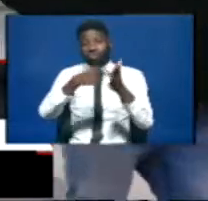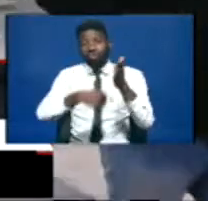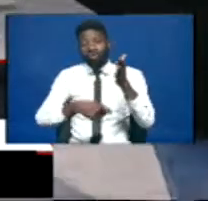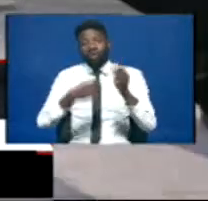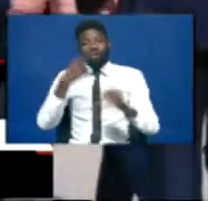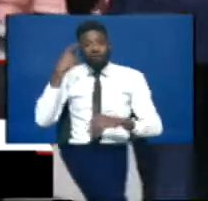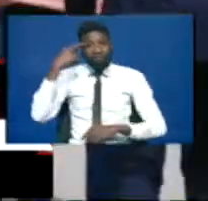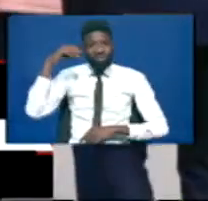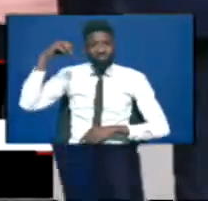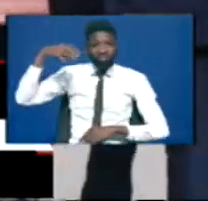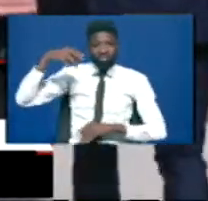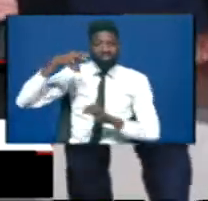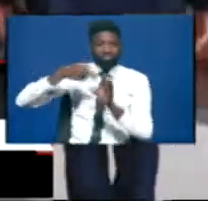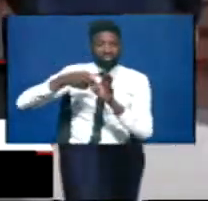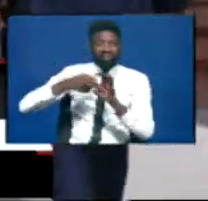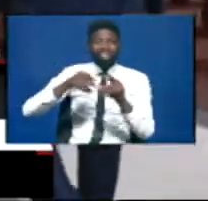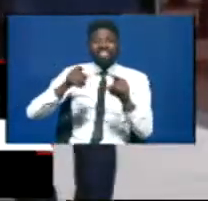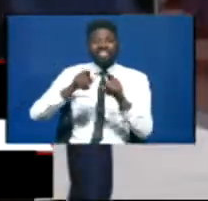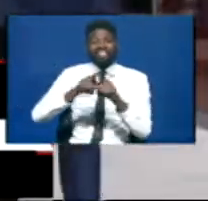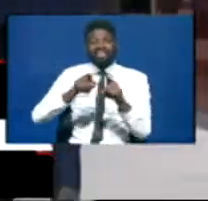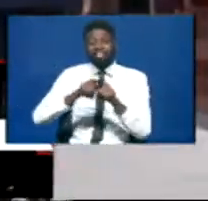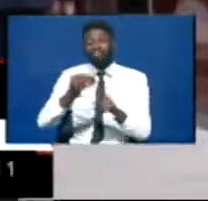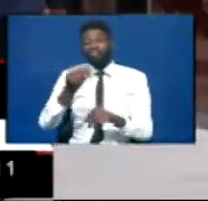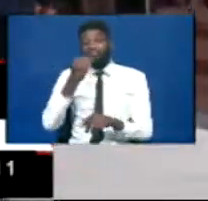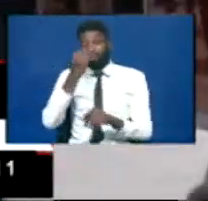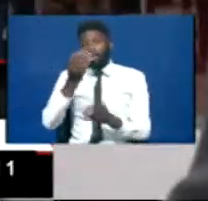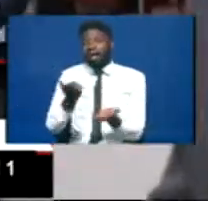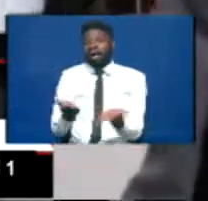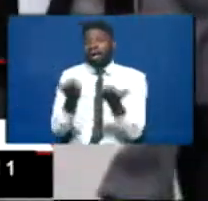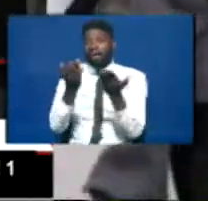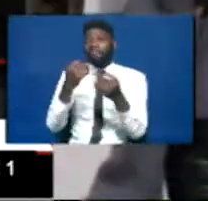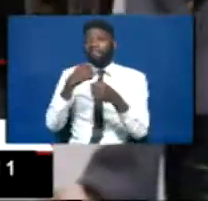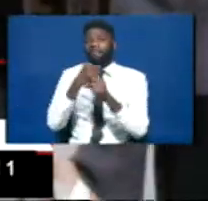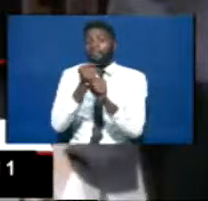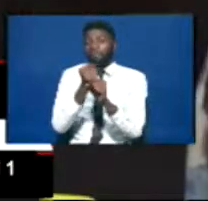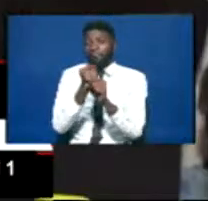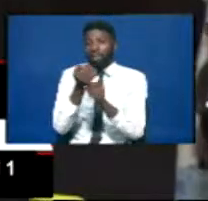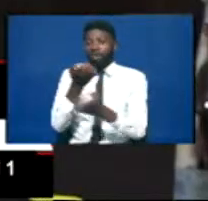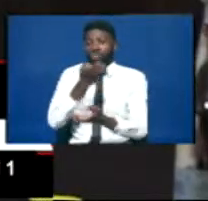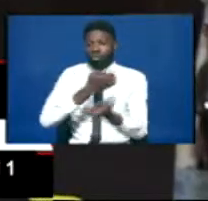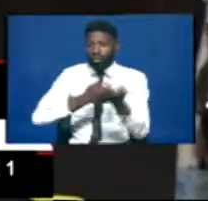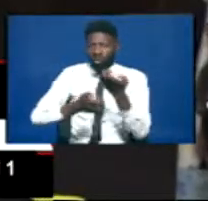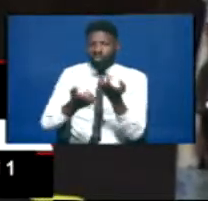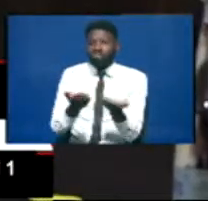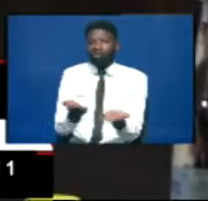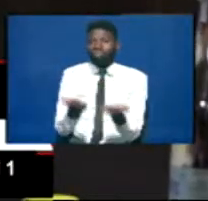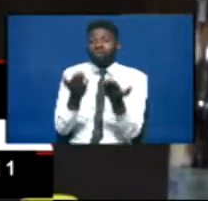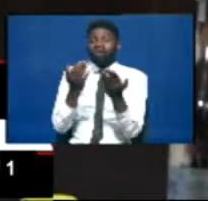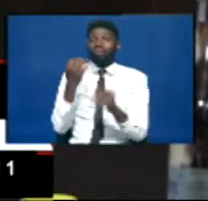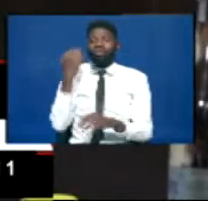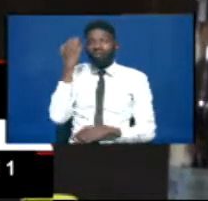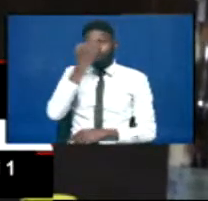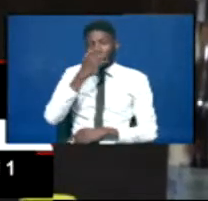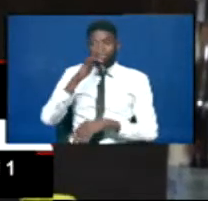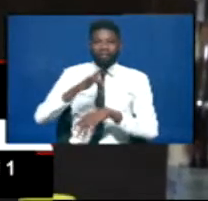vyakula litatatiza ukuaji wa kiuchumi barani Ulaya mwaka huu. Na rais wa benki ya maendeleo barani